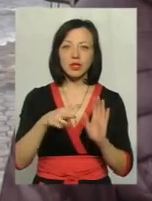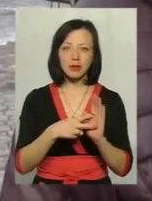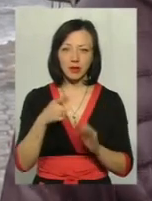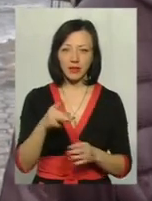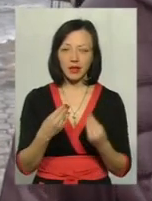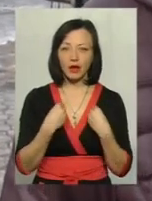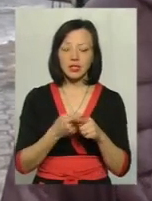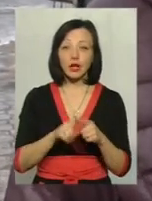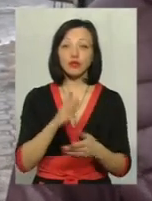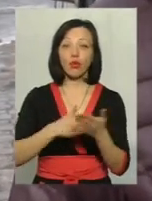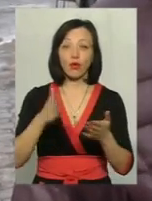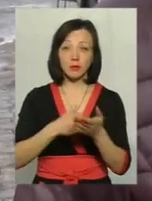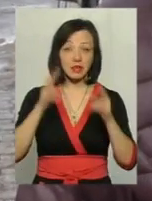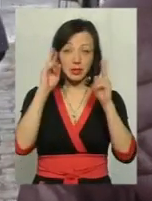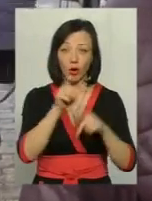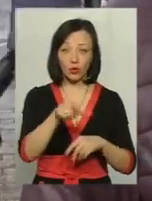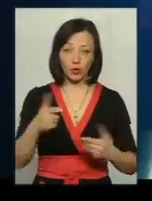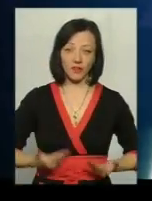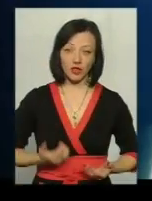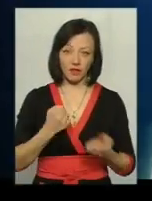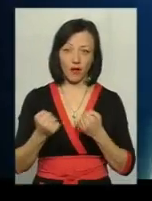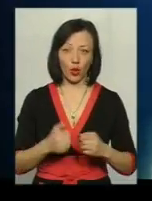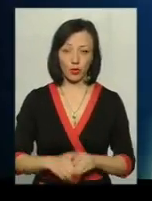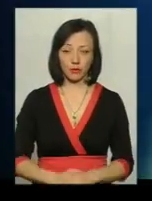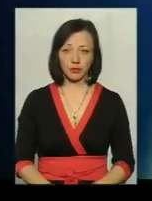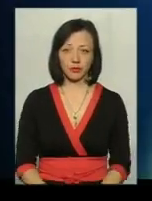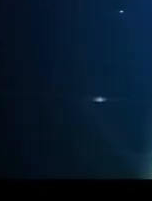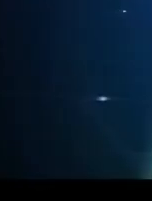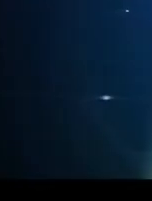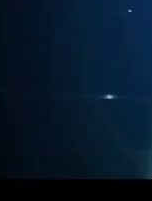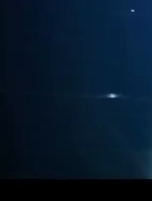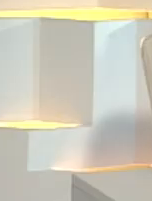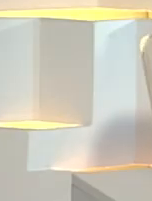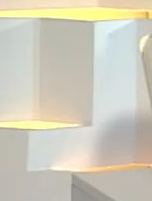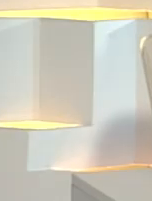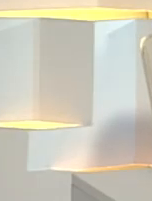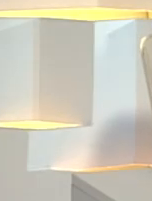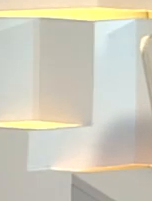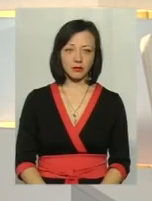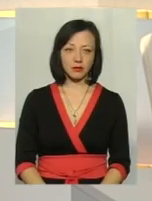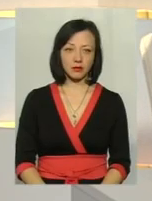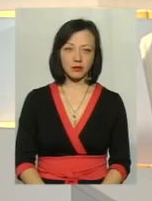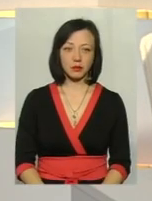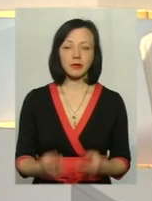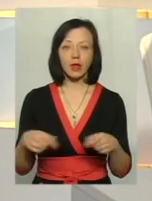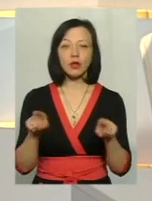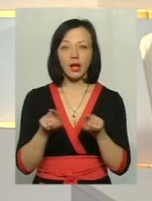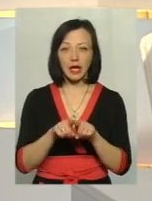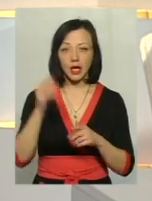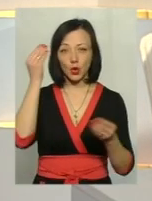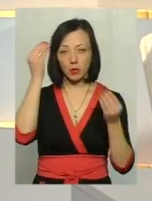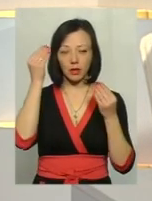вони дають, то взагалі не знаю, як наші люди виживають. Тиждень не прийшов. Отакі от